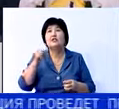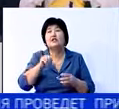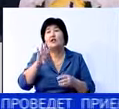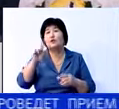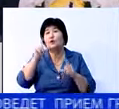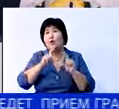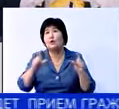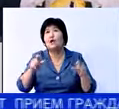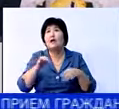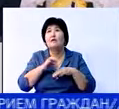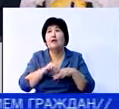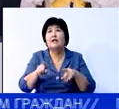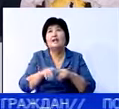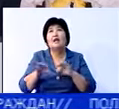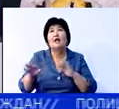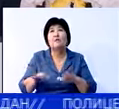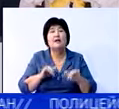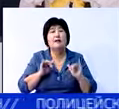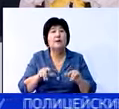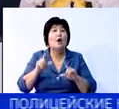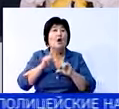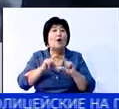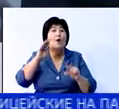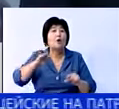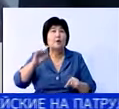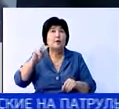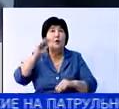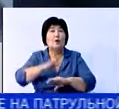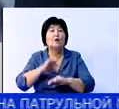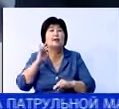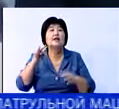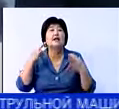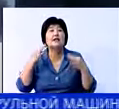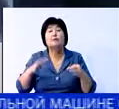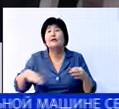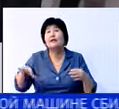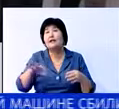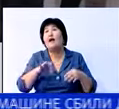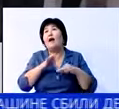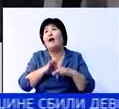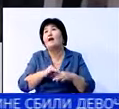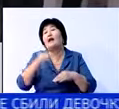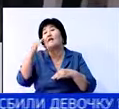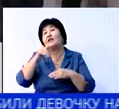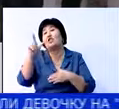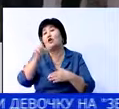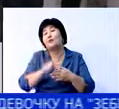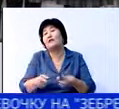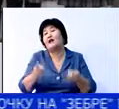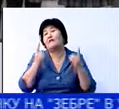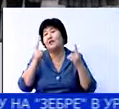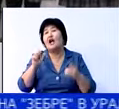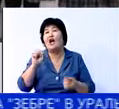1-й, 15-й, 144-й, 212-й, 253-й и 264-й школ в организации мероприятия. Школьники провели урок об истории независимости страны, организовали вечер поэзии великого